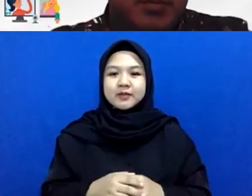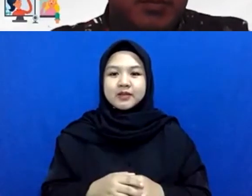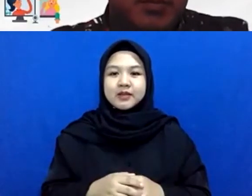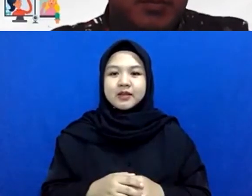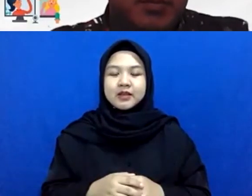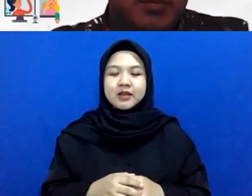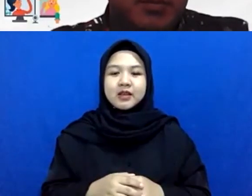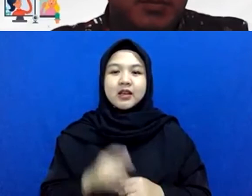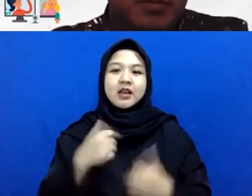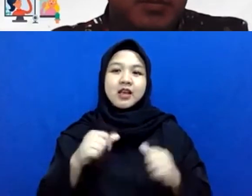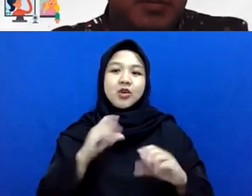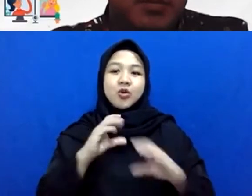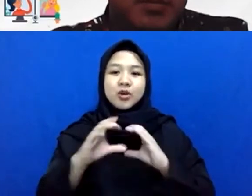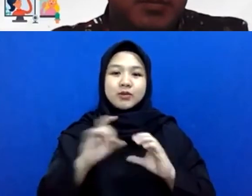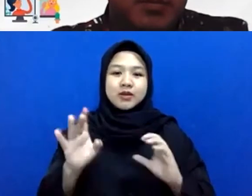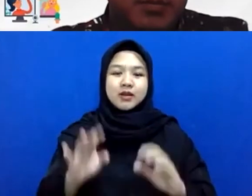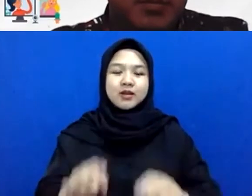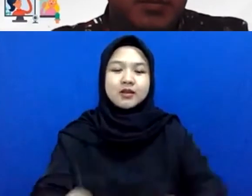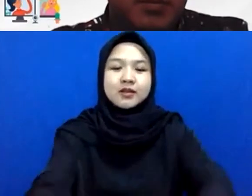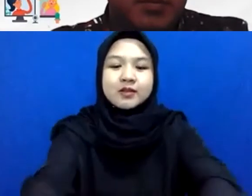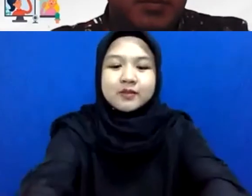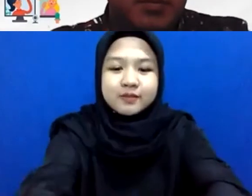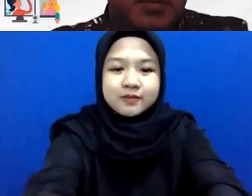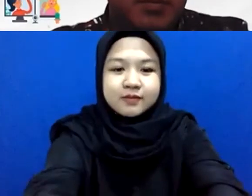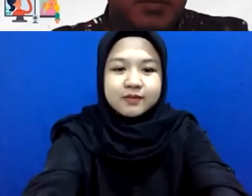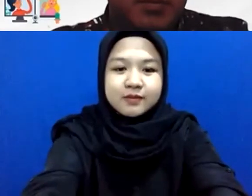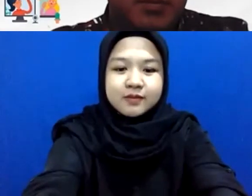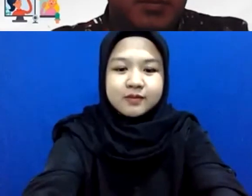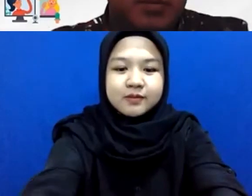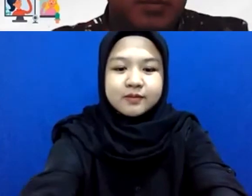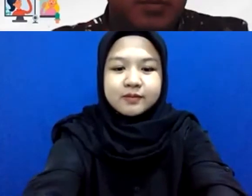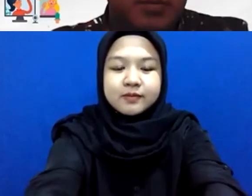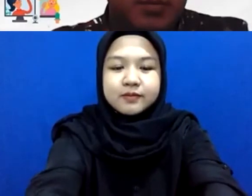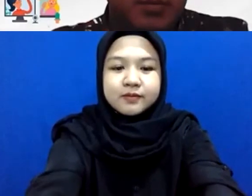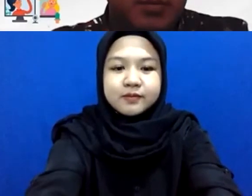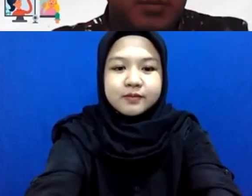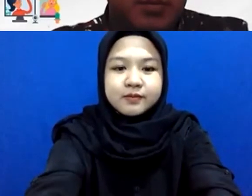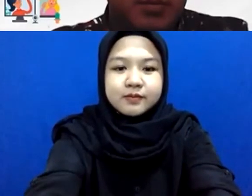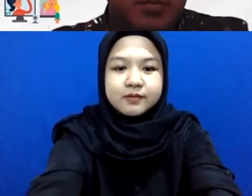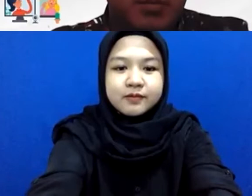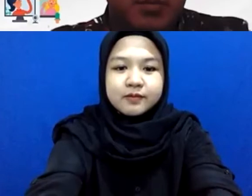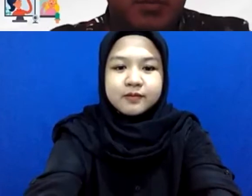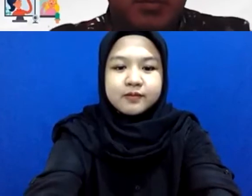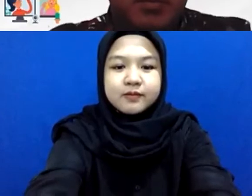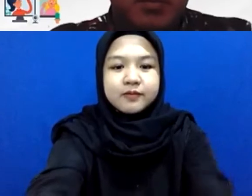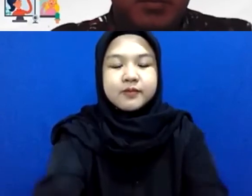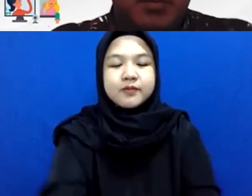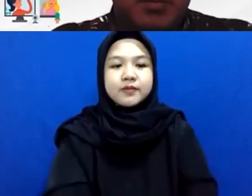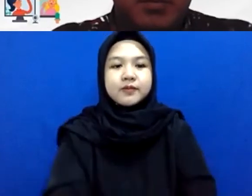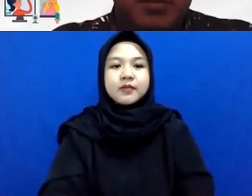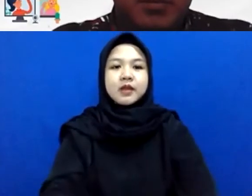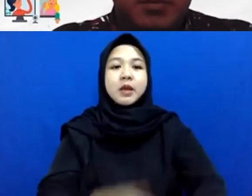komunikasinya berbeda gitu. Nah, selain tadi pembelajaran di kelas, biasanya edukasinya